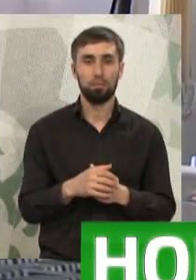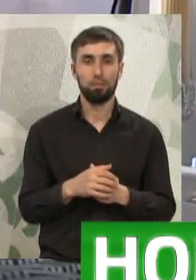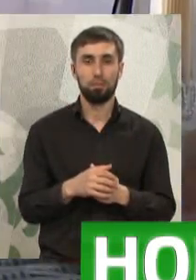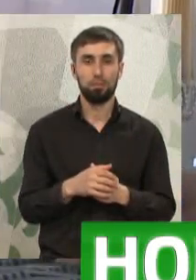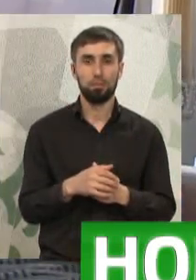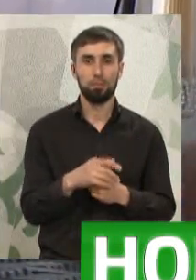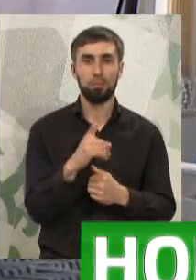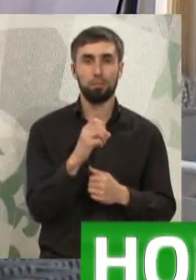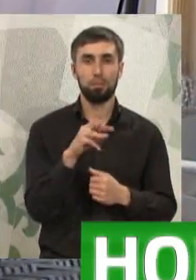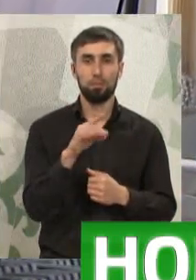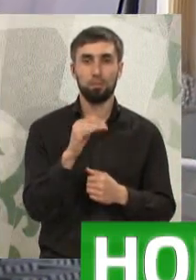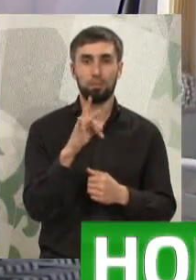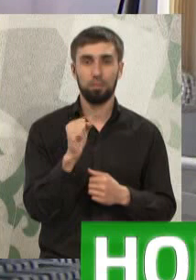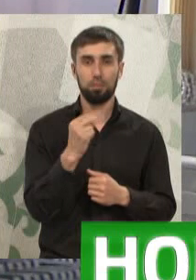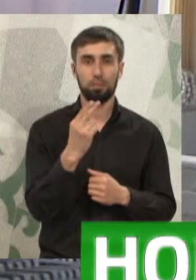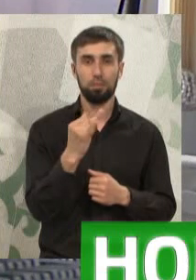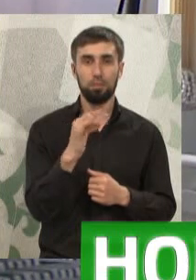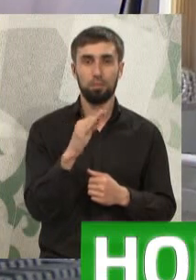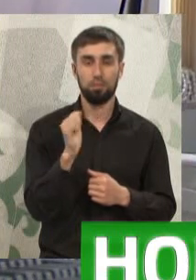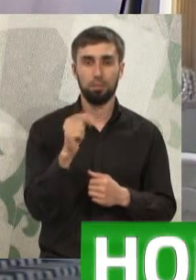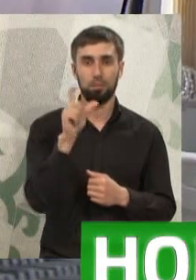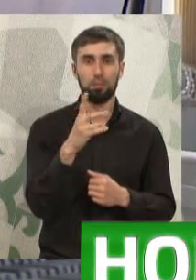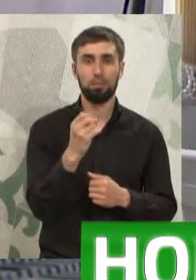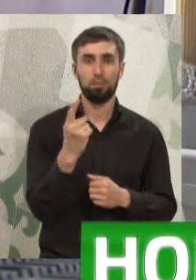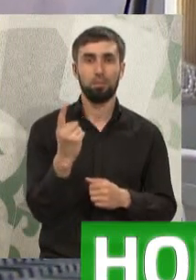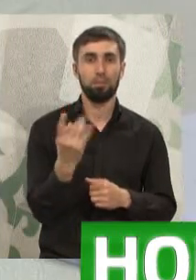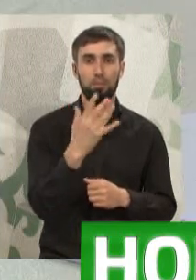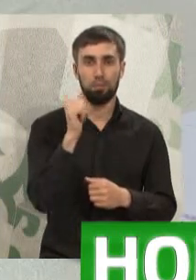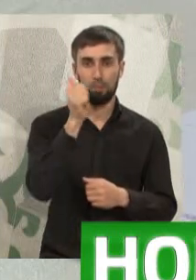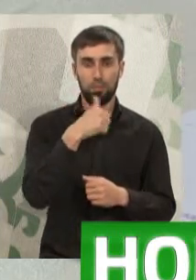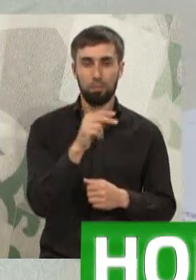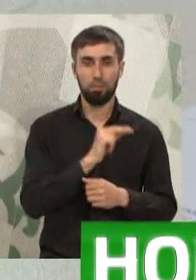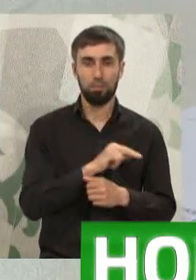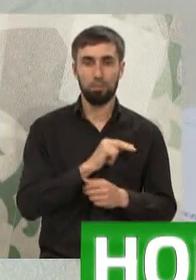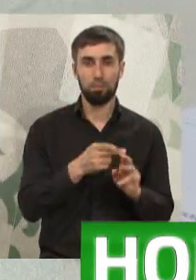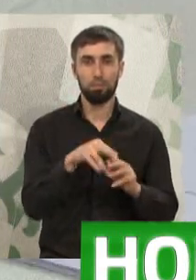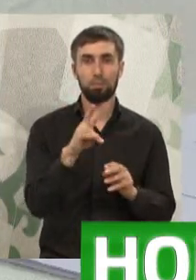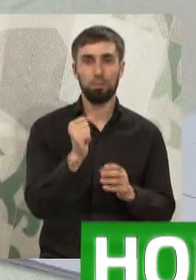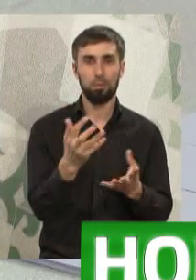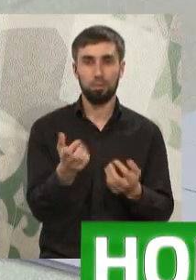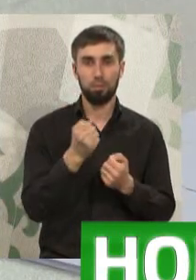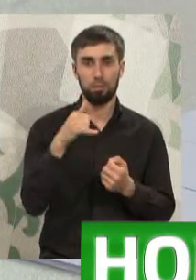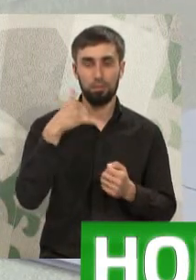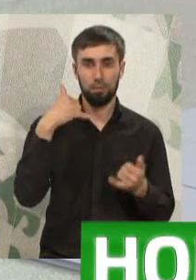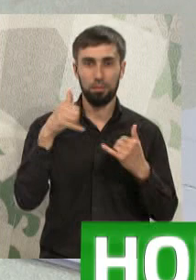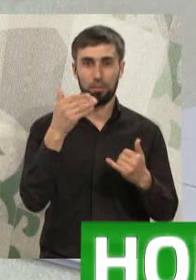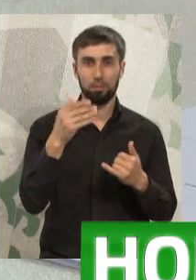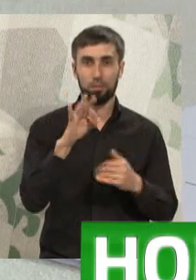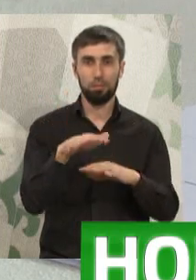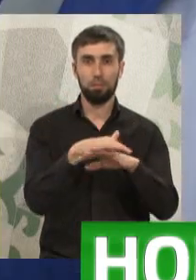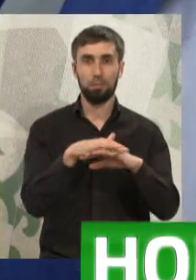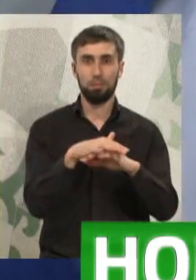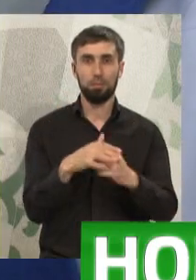Земфира Цуроева работает диспетчером не первый год. Должность ответственная. Именно она принимает звонки от населения. Каждый запрос